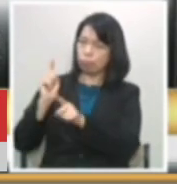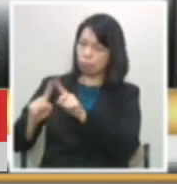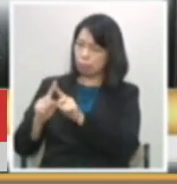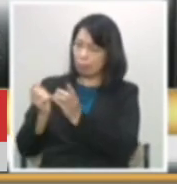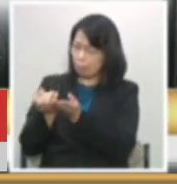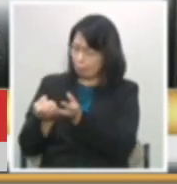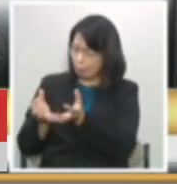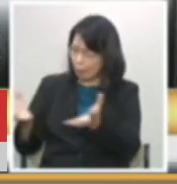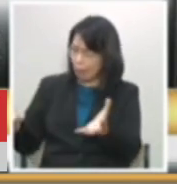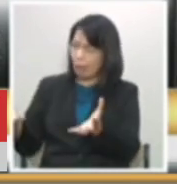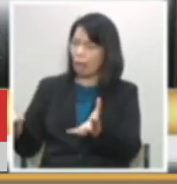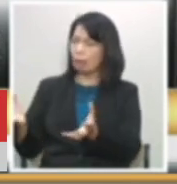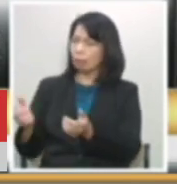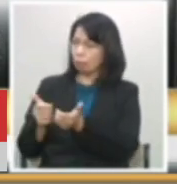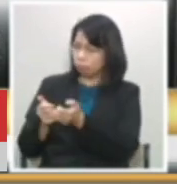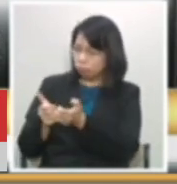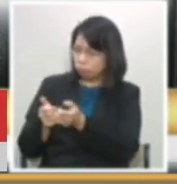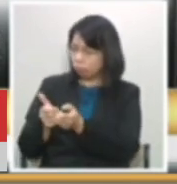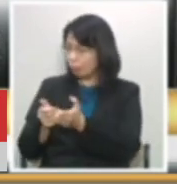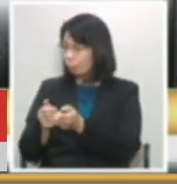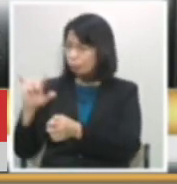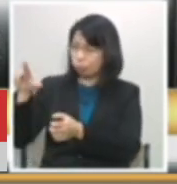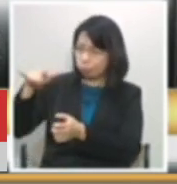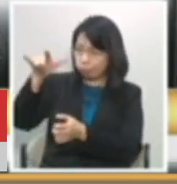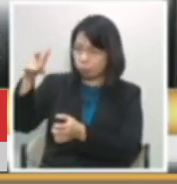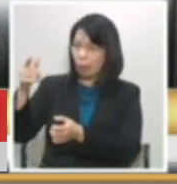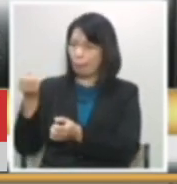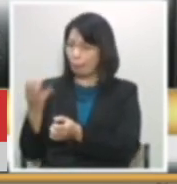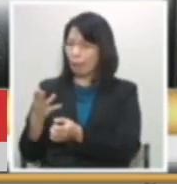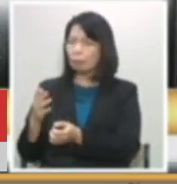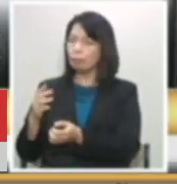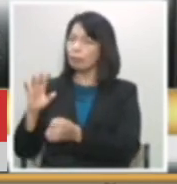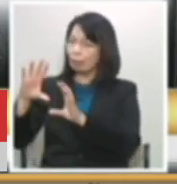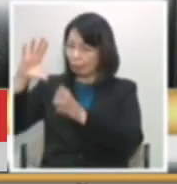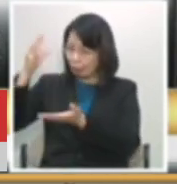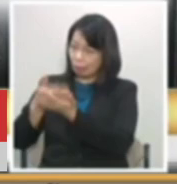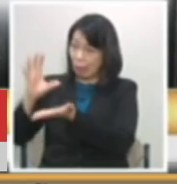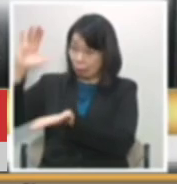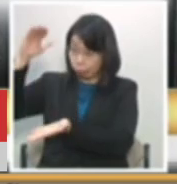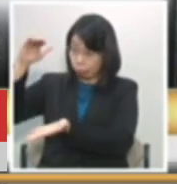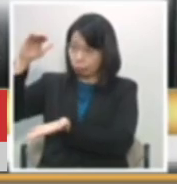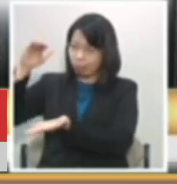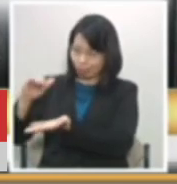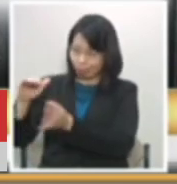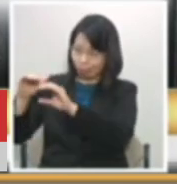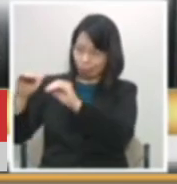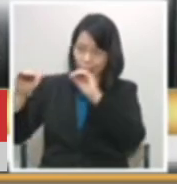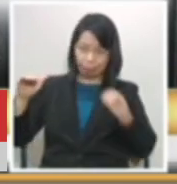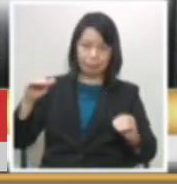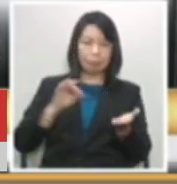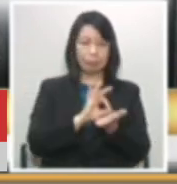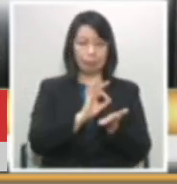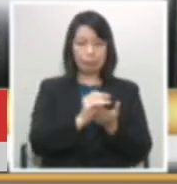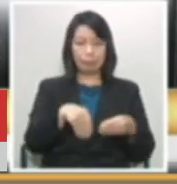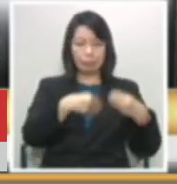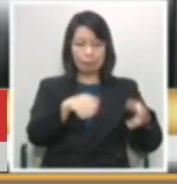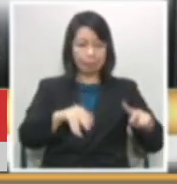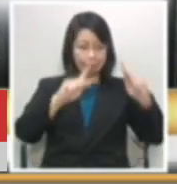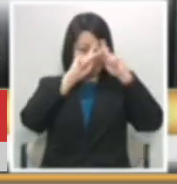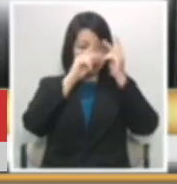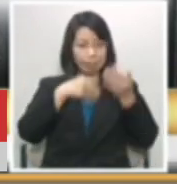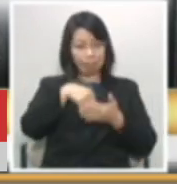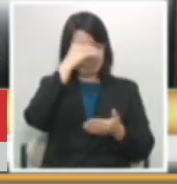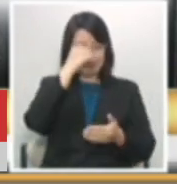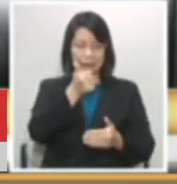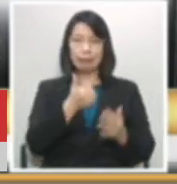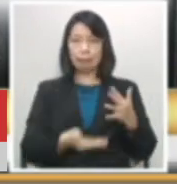เครื่องบินบังคับต่างๆแล้วก็มาแบ่งให้กับพวกเขาได้มีคุณภาพชีวิตที่ดีบ้างขึ้นเถอะค่ะดิฉันต้องขอถ